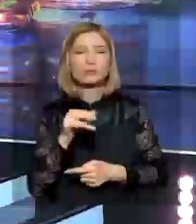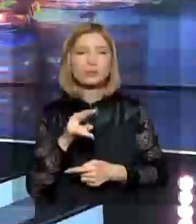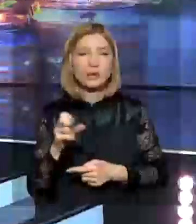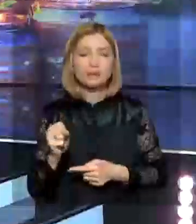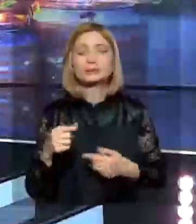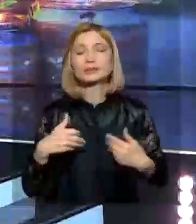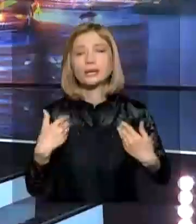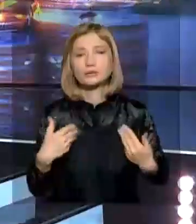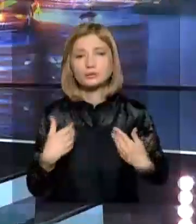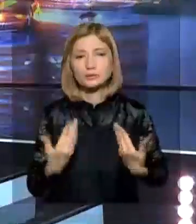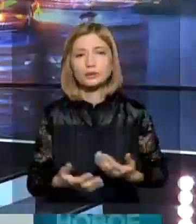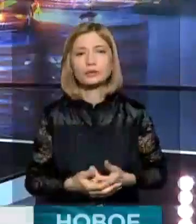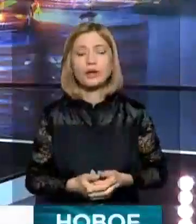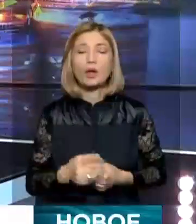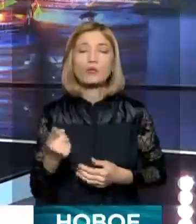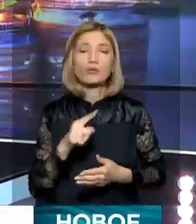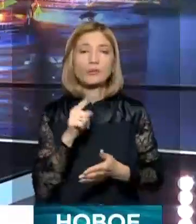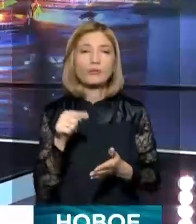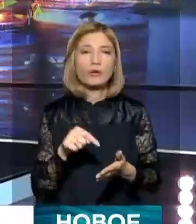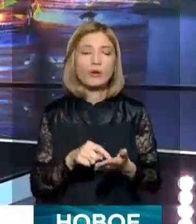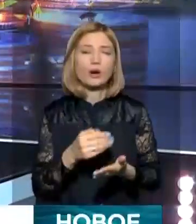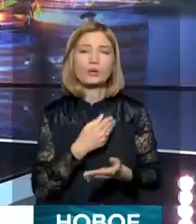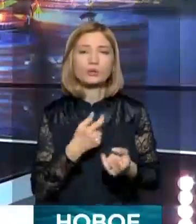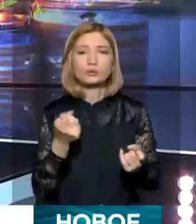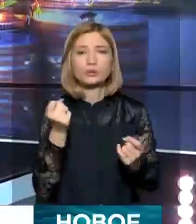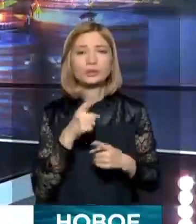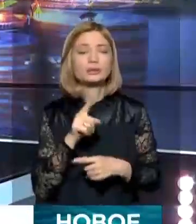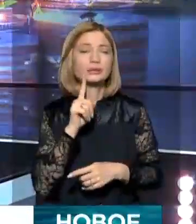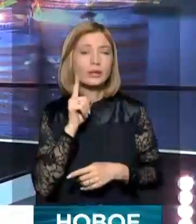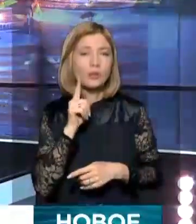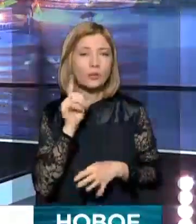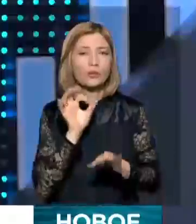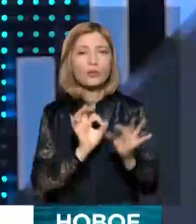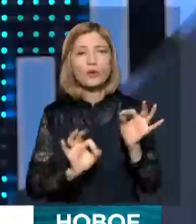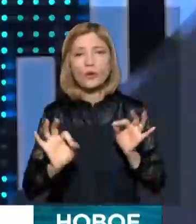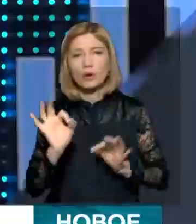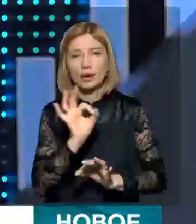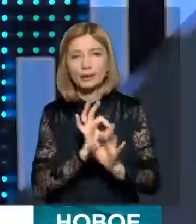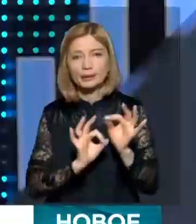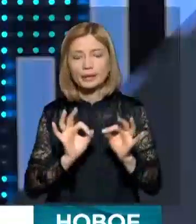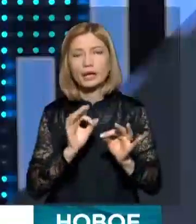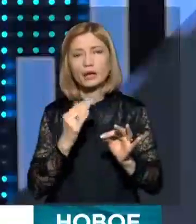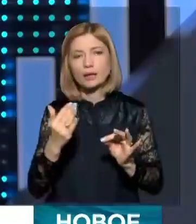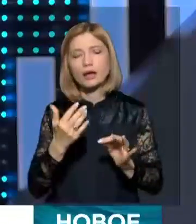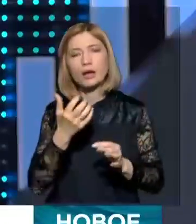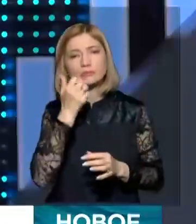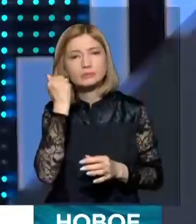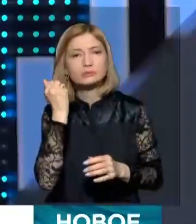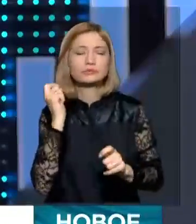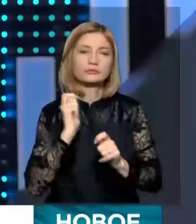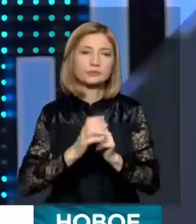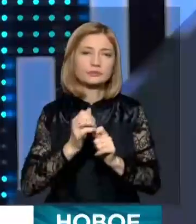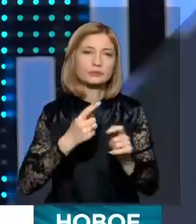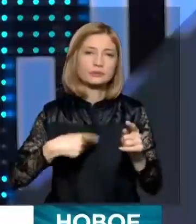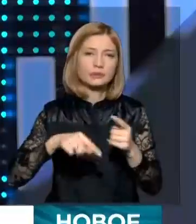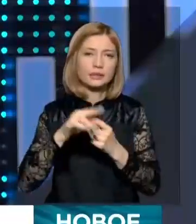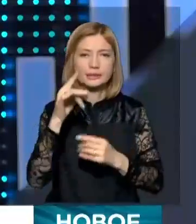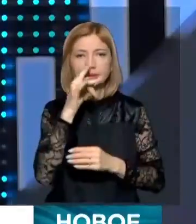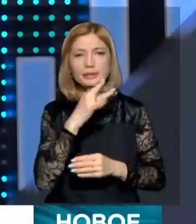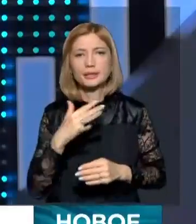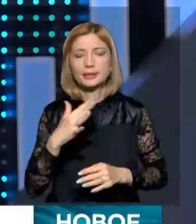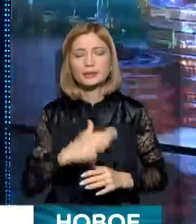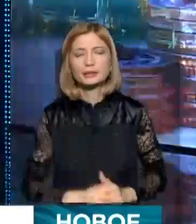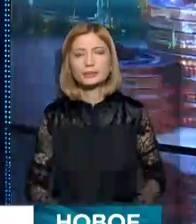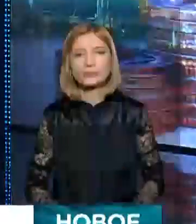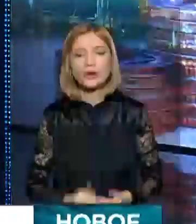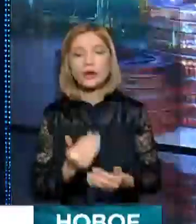Женебек, здравствуйте. И первый вопрос. Хотелось бы узнать, насколько зеленые проекты перспективны для инвестиций в нашей стране?